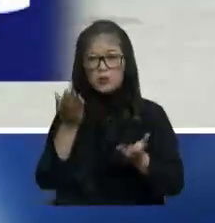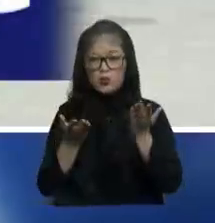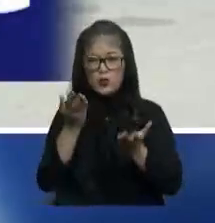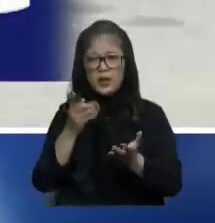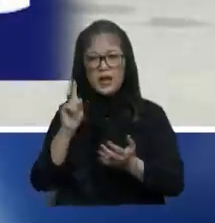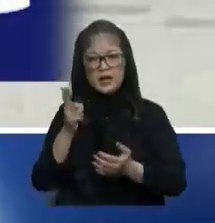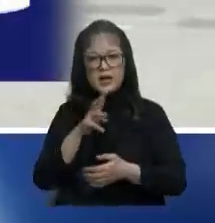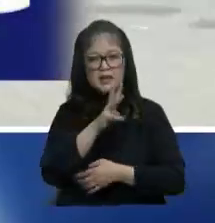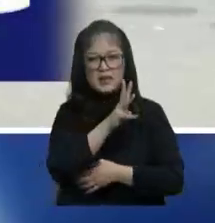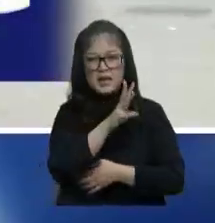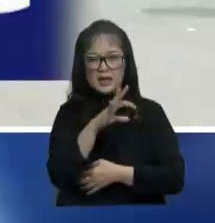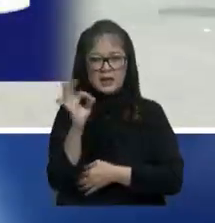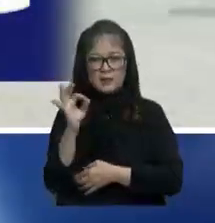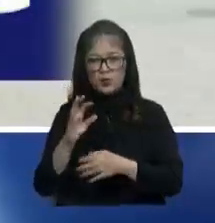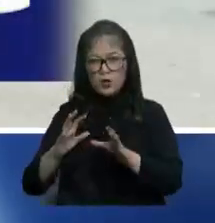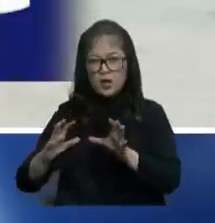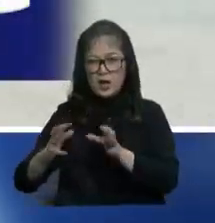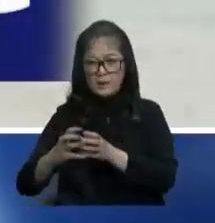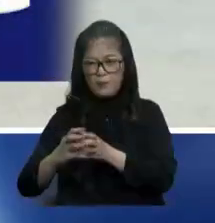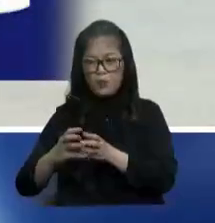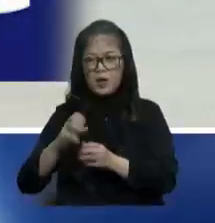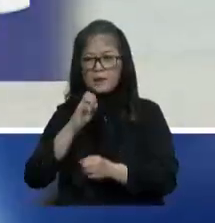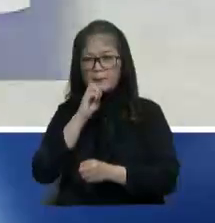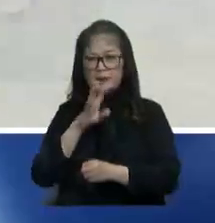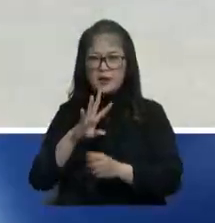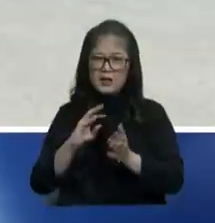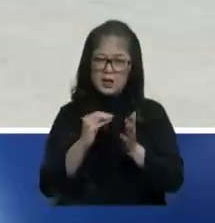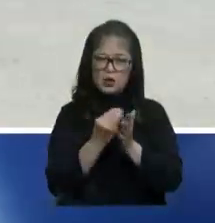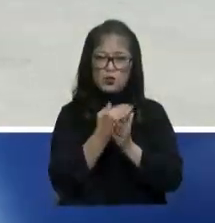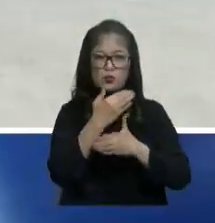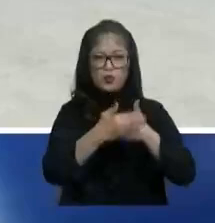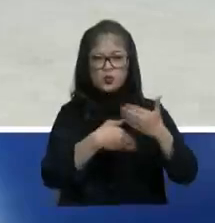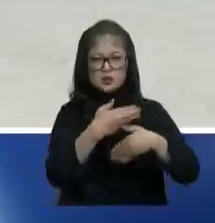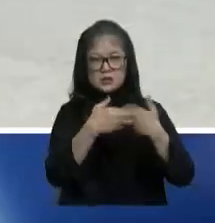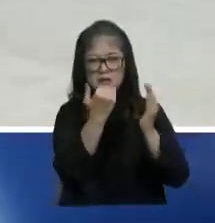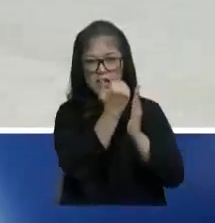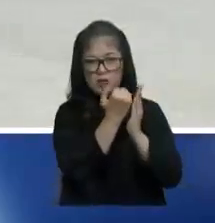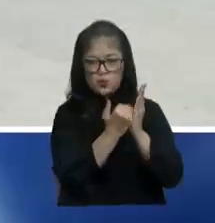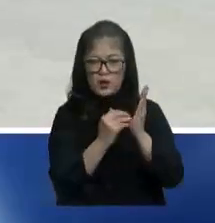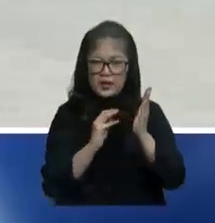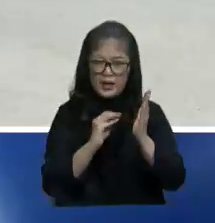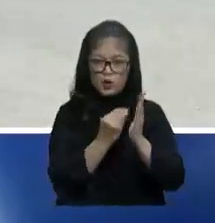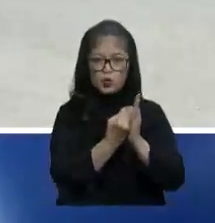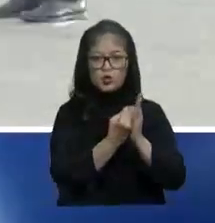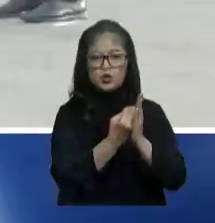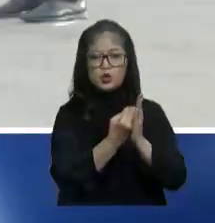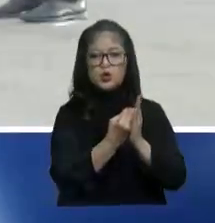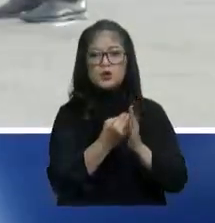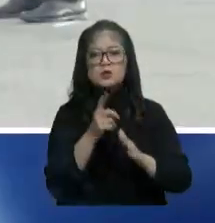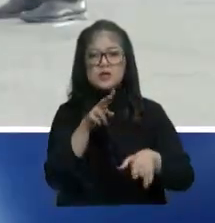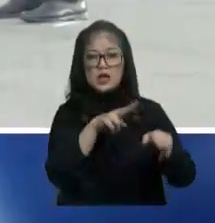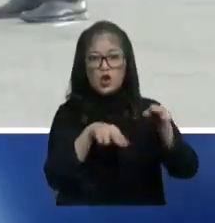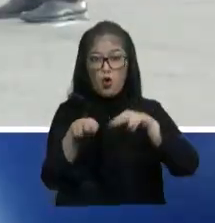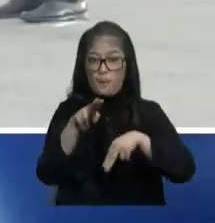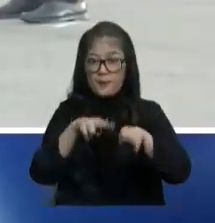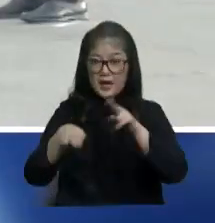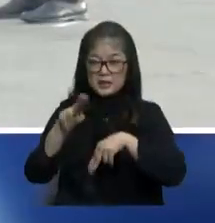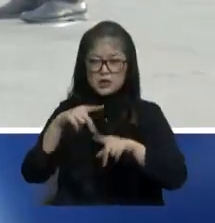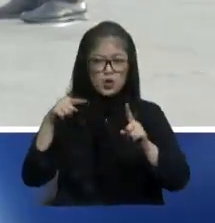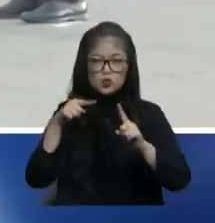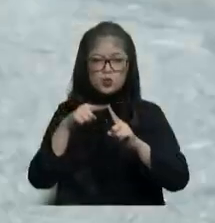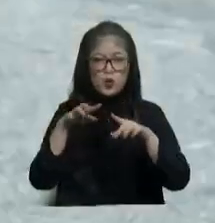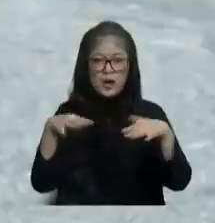3.000 anggotanya untuk mengikuti operasi Patuh Jaya, dan operasi ini dilakukan untuk menertibkan dan